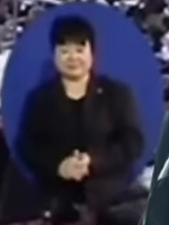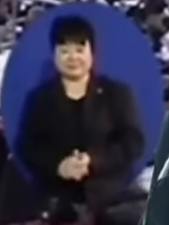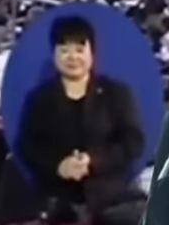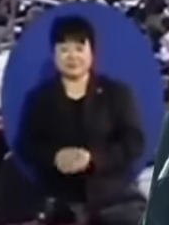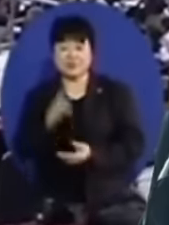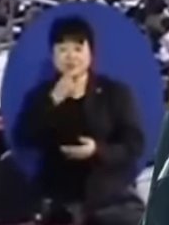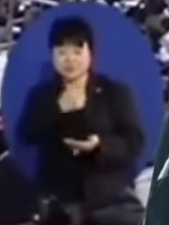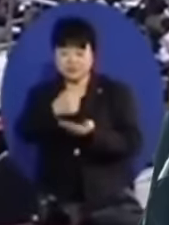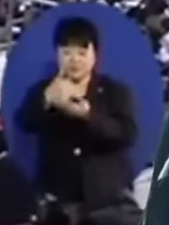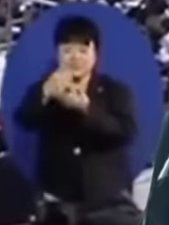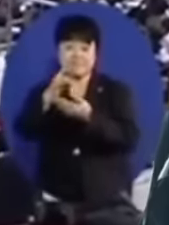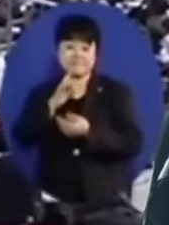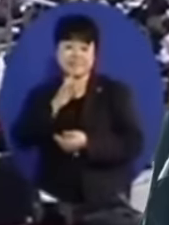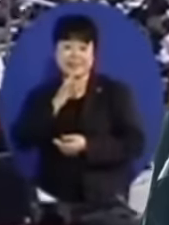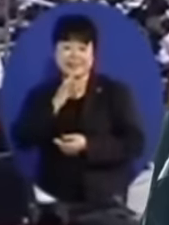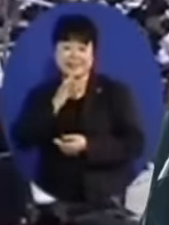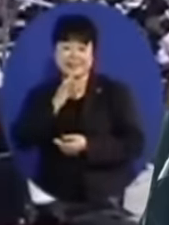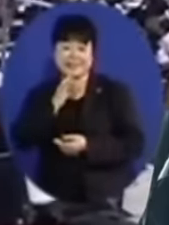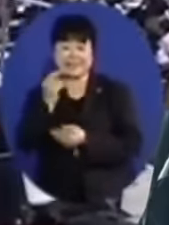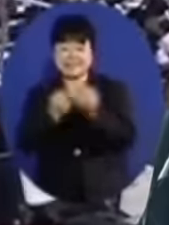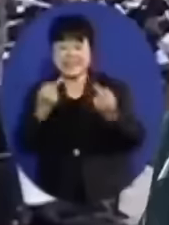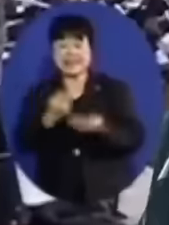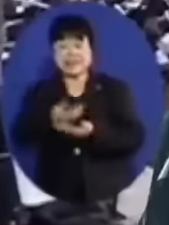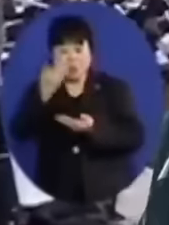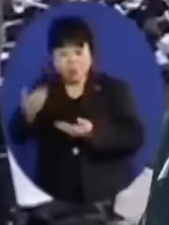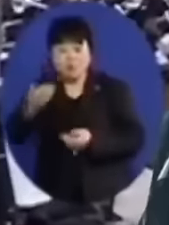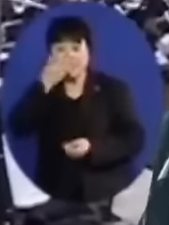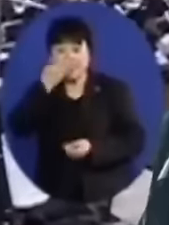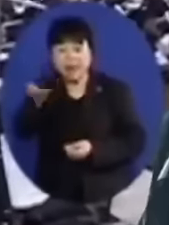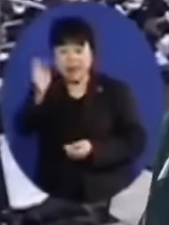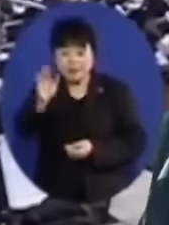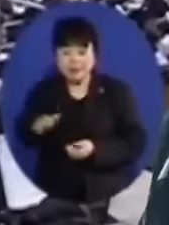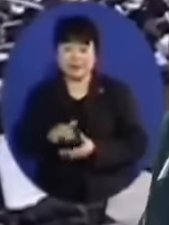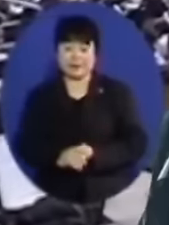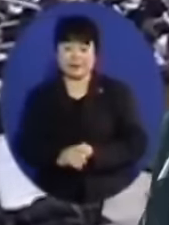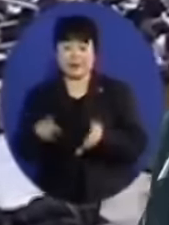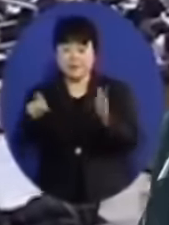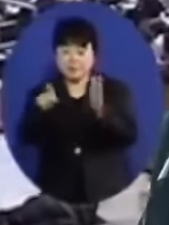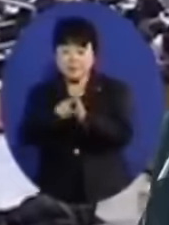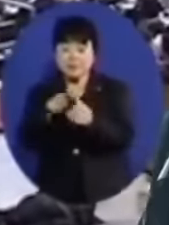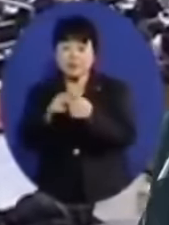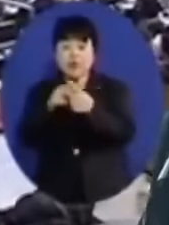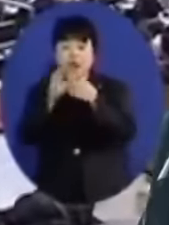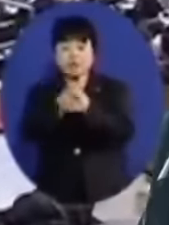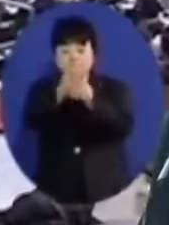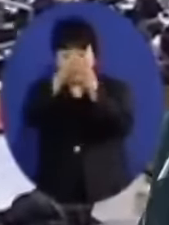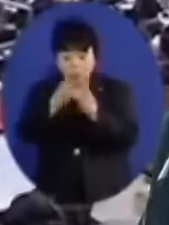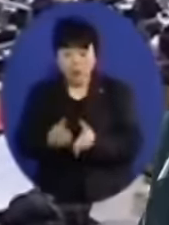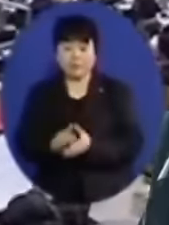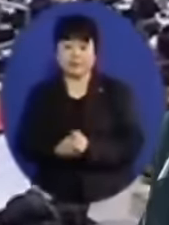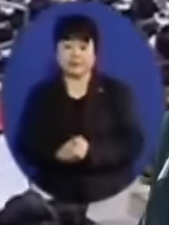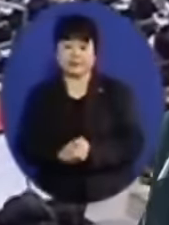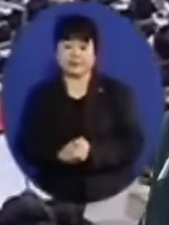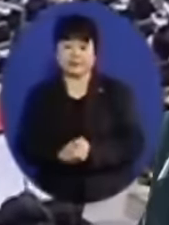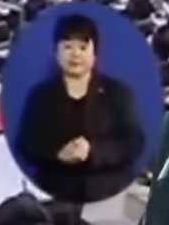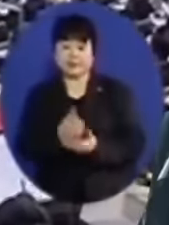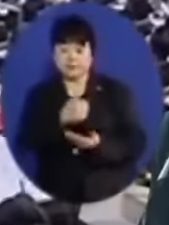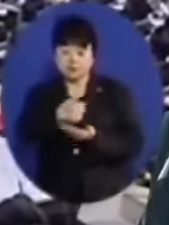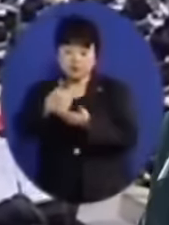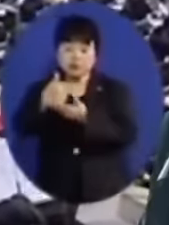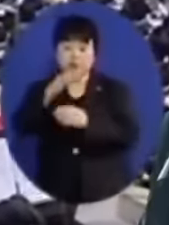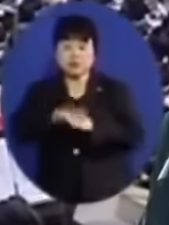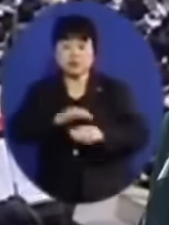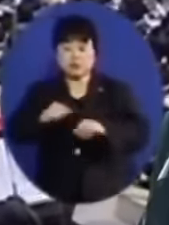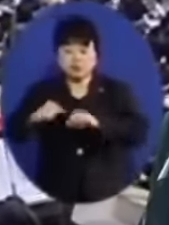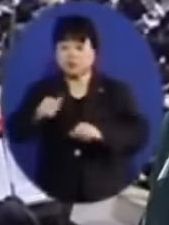오직 주님만이 산들을 옮기실 수 있다. 그러나 믿음과 기도를 통해서 주님의 손을